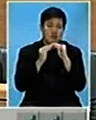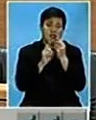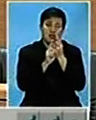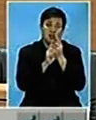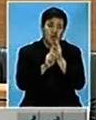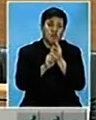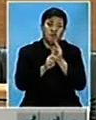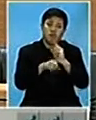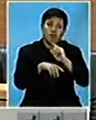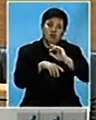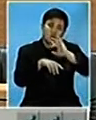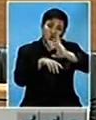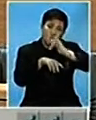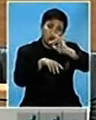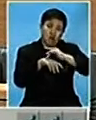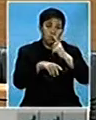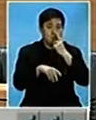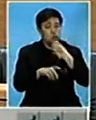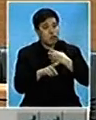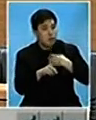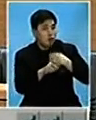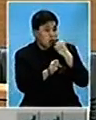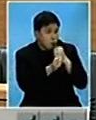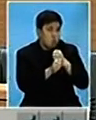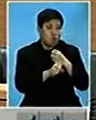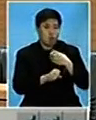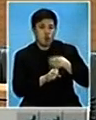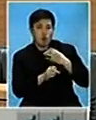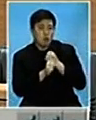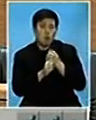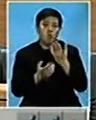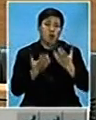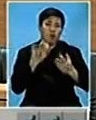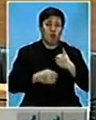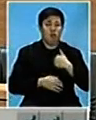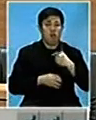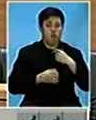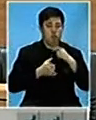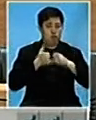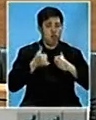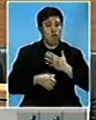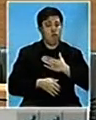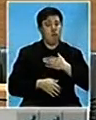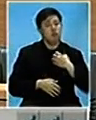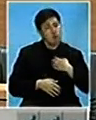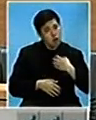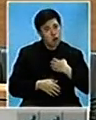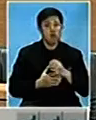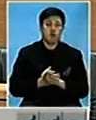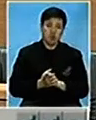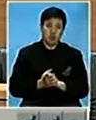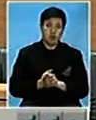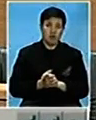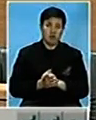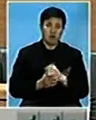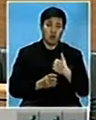ามธรรมชาติที่จะทำหรือไม่ทำในสิ่งที่ตัวเองต้องการได้ และการใช้สิทธิเสรีภาพ